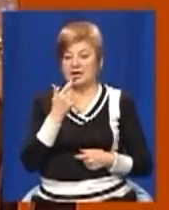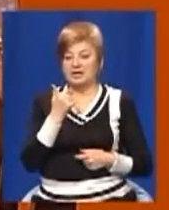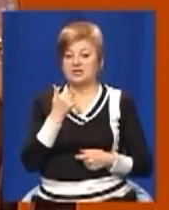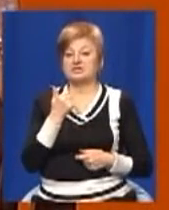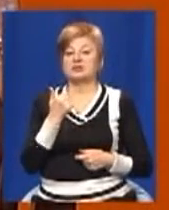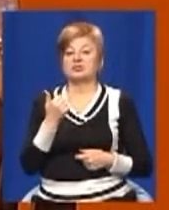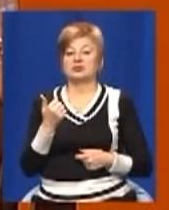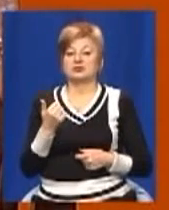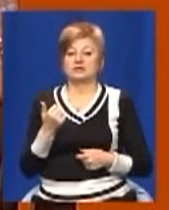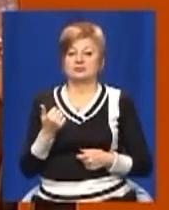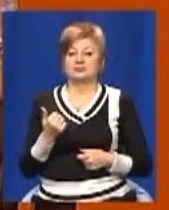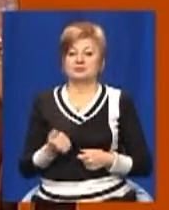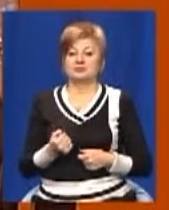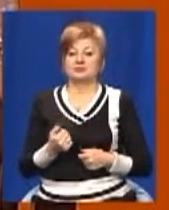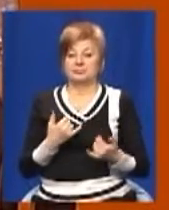Красний,